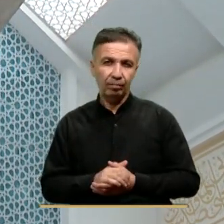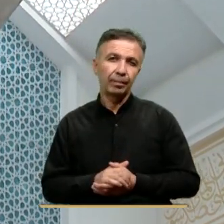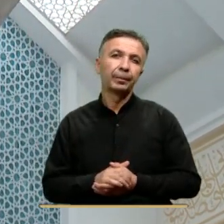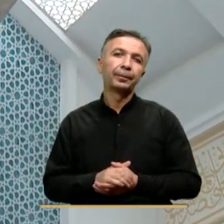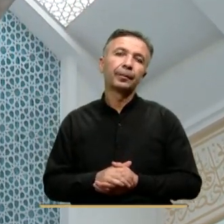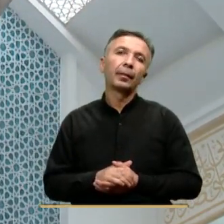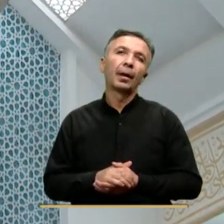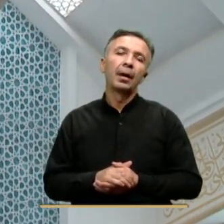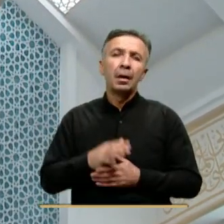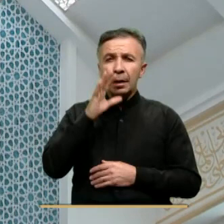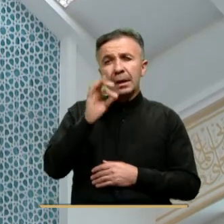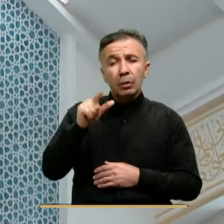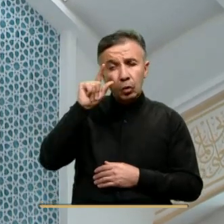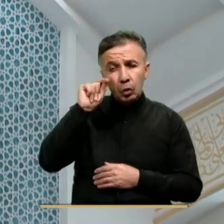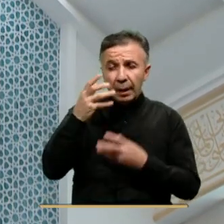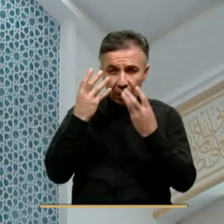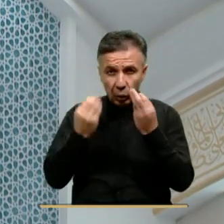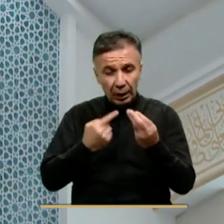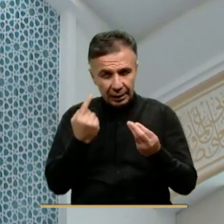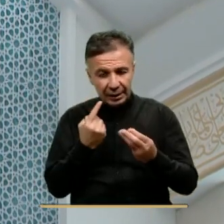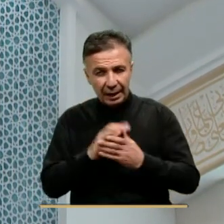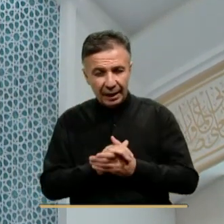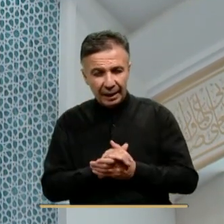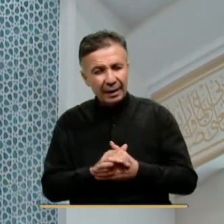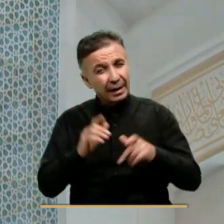istiyor kim şüpheli olan şeylere